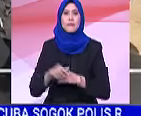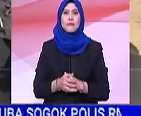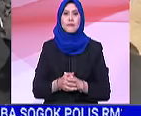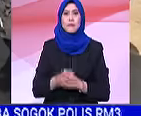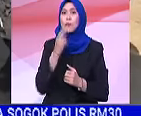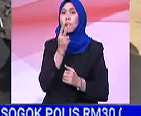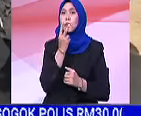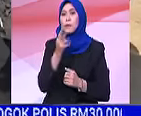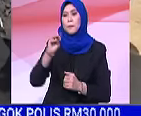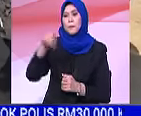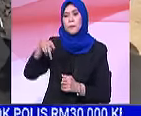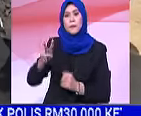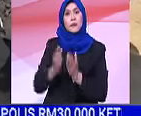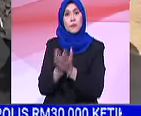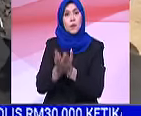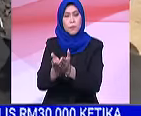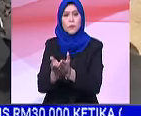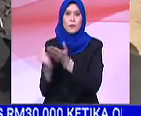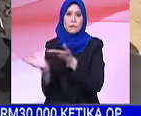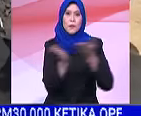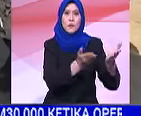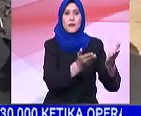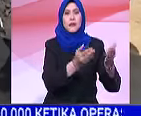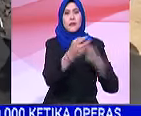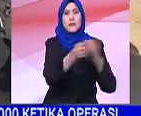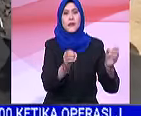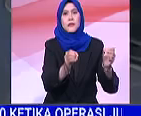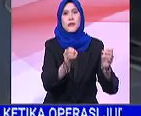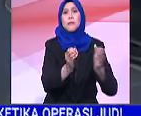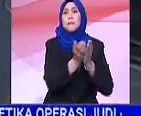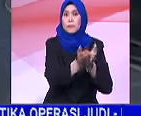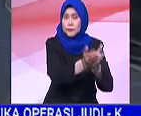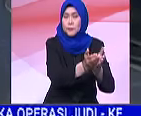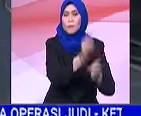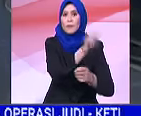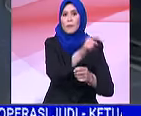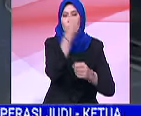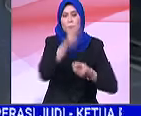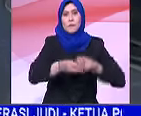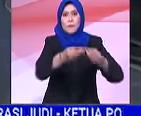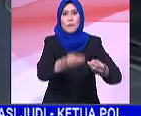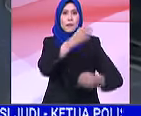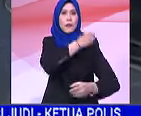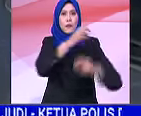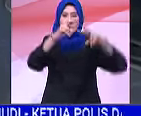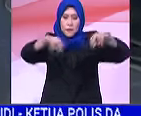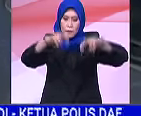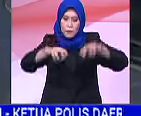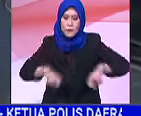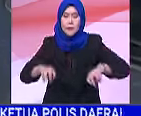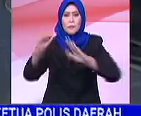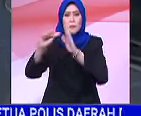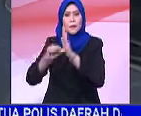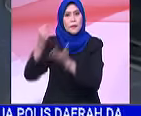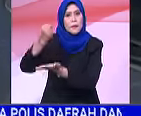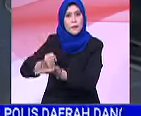Rokok MPV dan bot terbabit dibawa ke Ibu Pejabat Maritim Malaysia Kelantan untuk diserahkan kepada pegawai penyiasat untuk siasatan di bawah